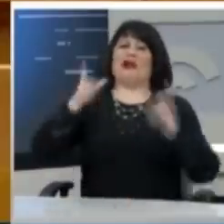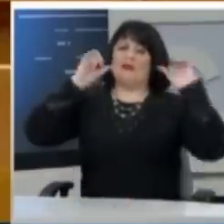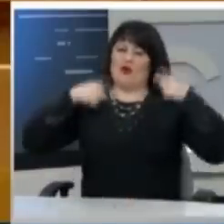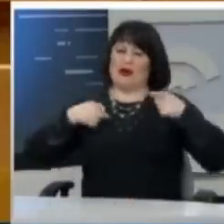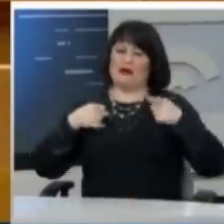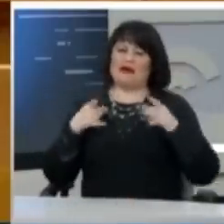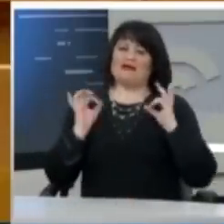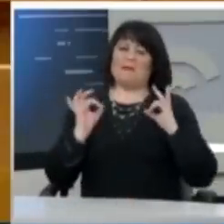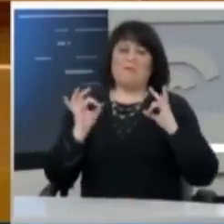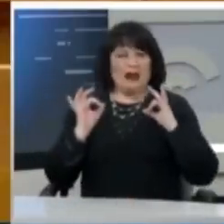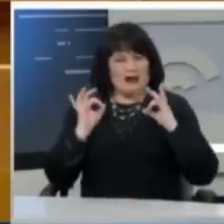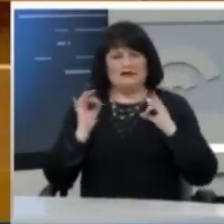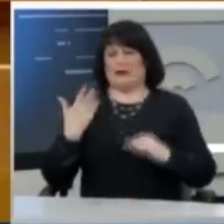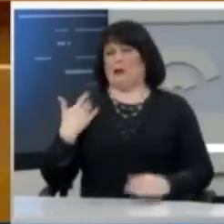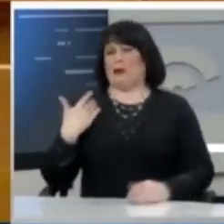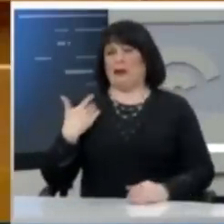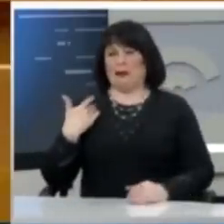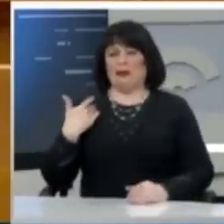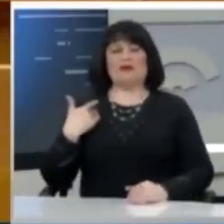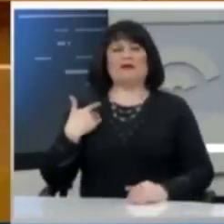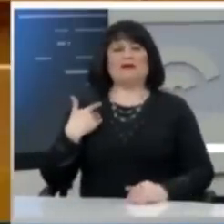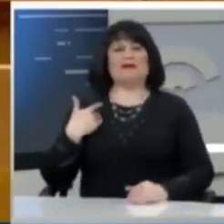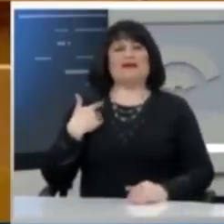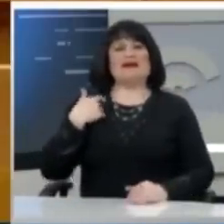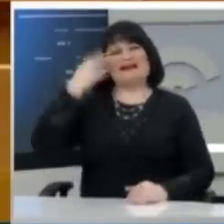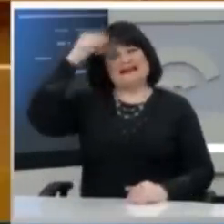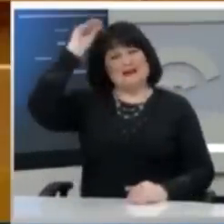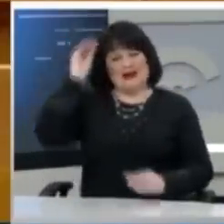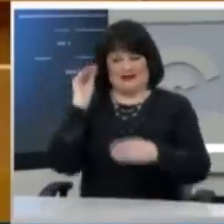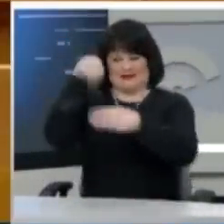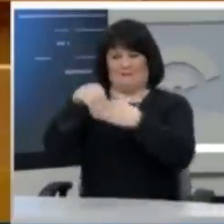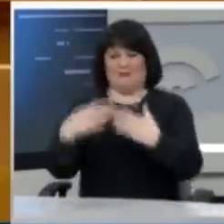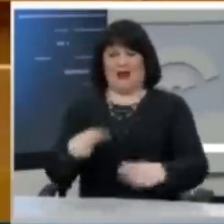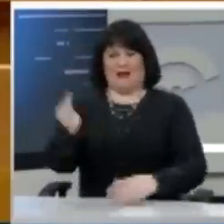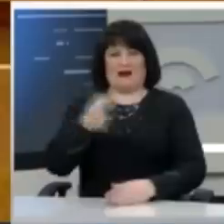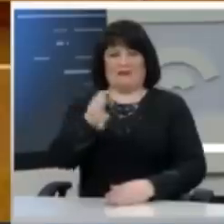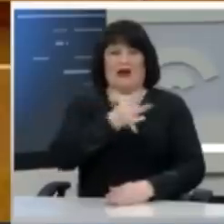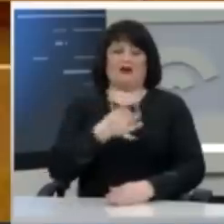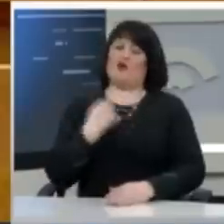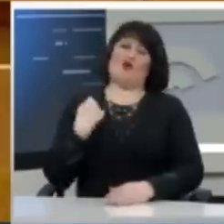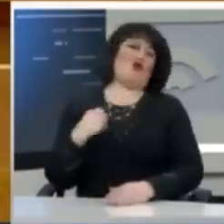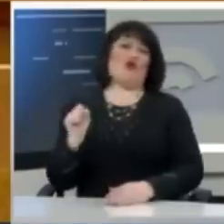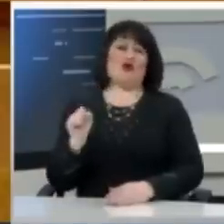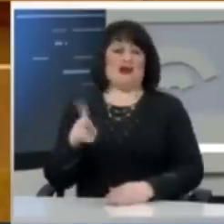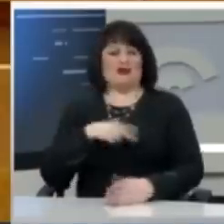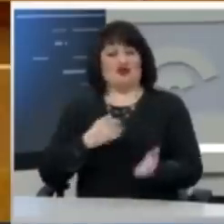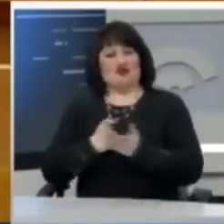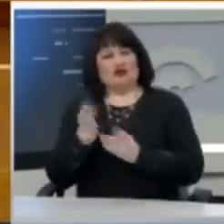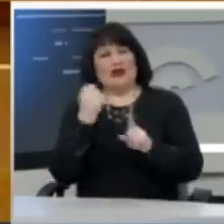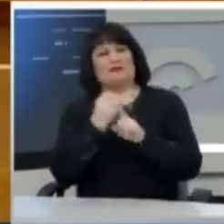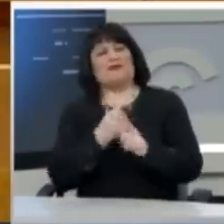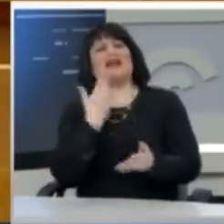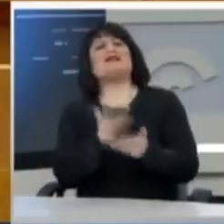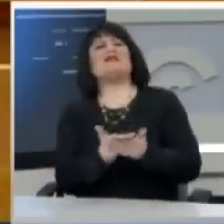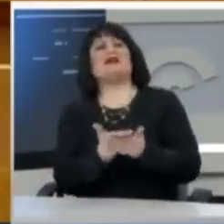μάλιστα τελευταία έγινε συνδετημόνας και ο κύριος Τσίπρας, τάχθηκαν ενάντια στις δίκαιες διεκδικήσεις του